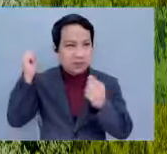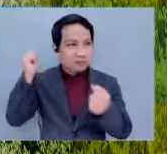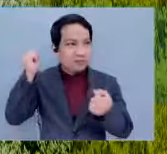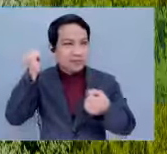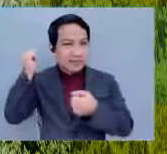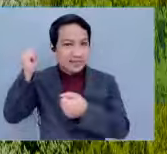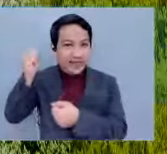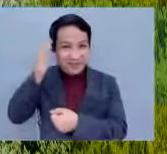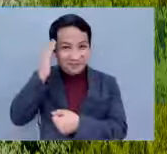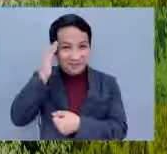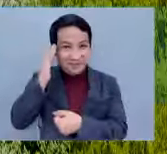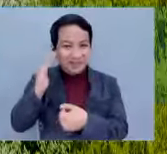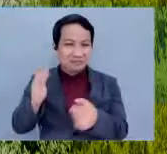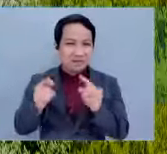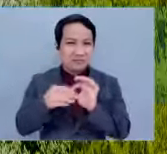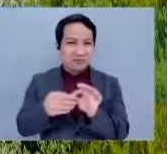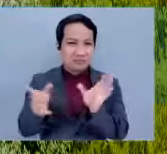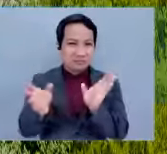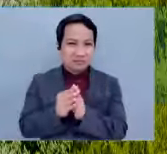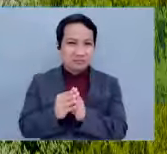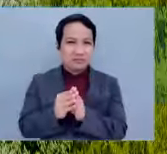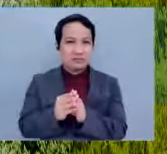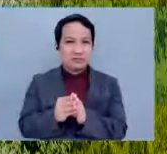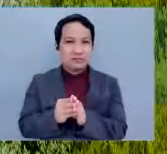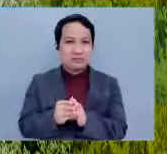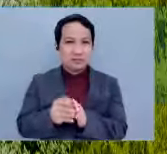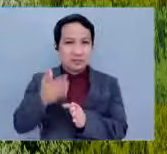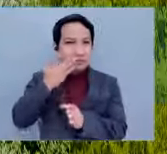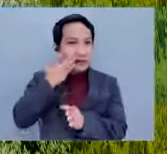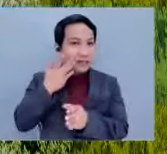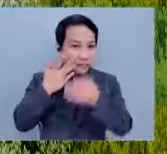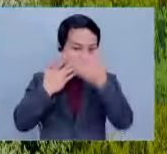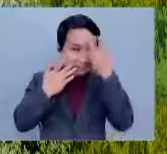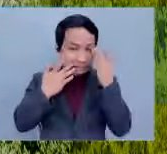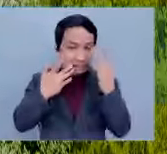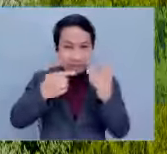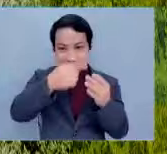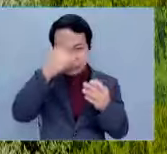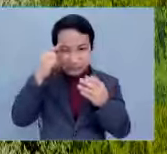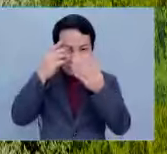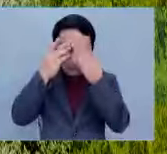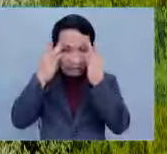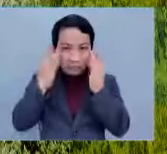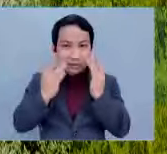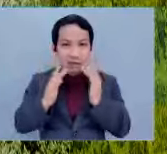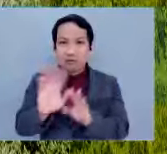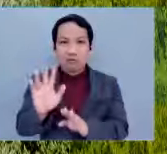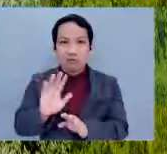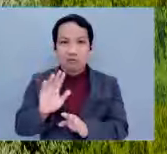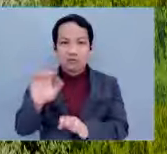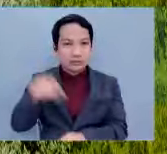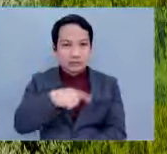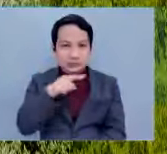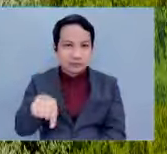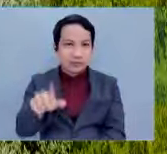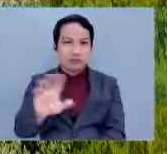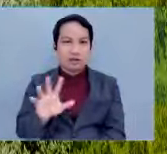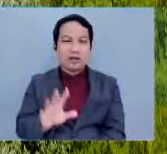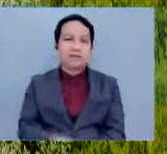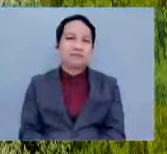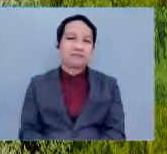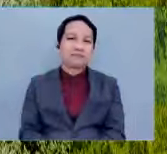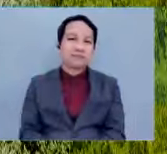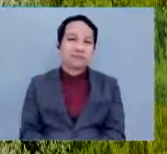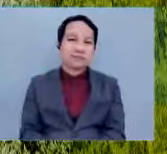ito. Nagpapakulay sila ng itim. Mm-hmm. Walang racism doon, walang racism. In fact, yun